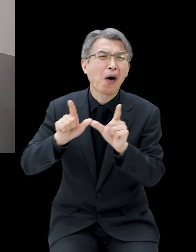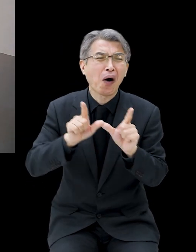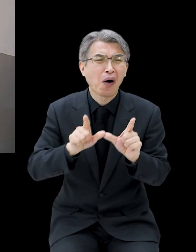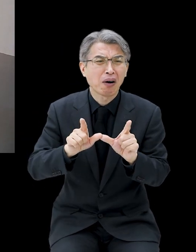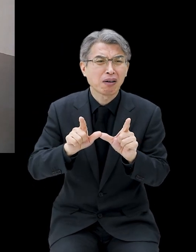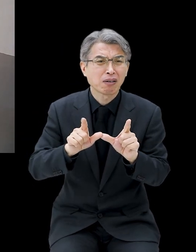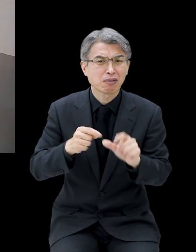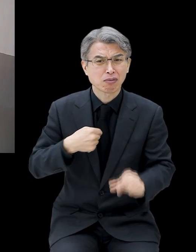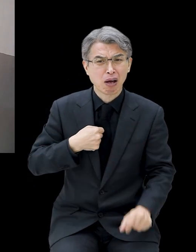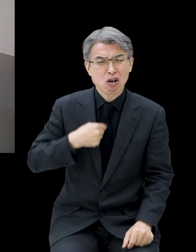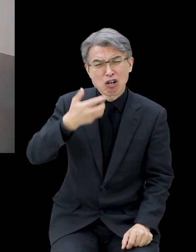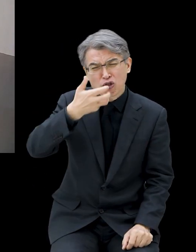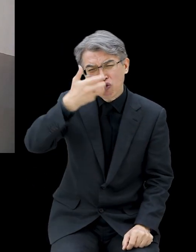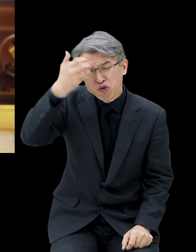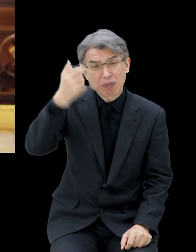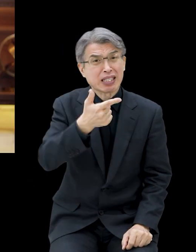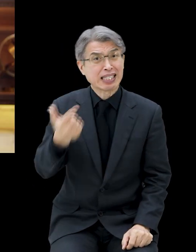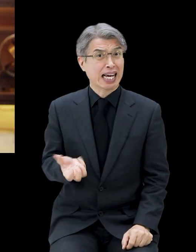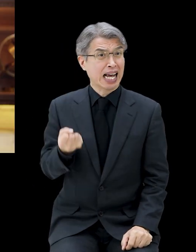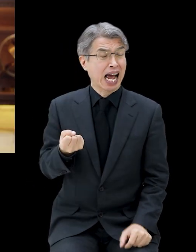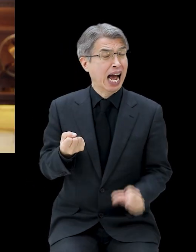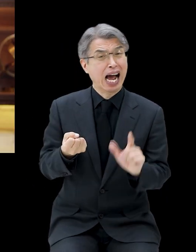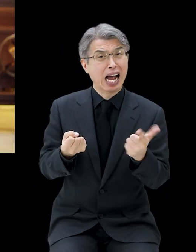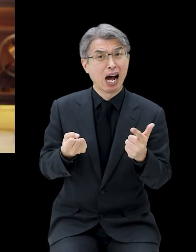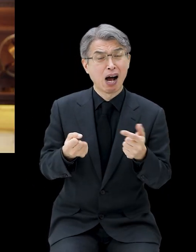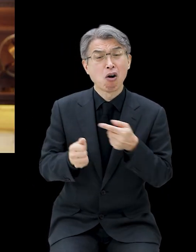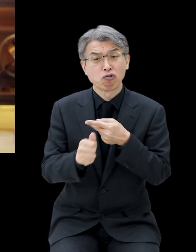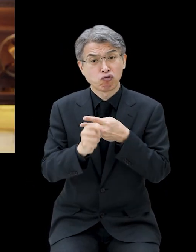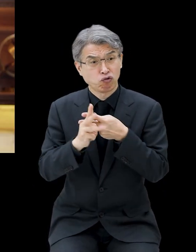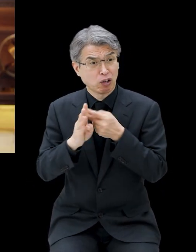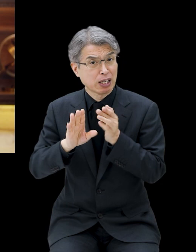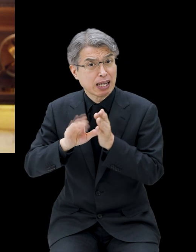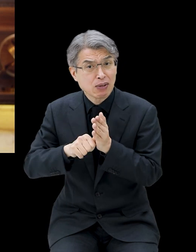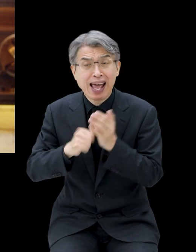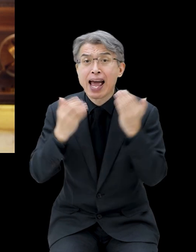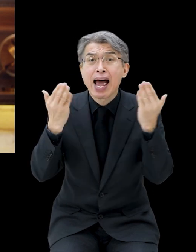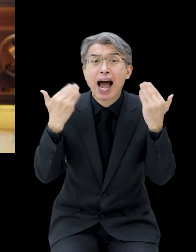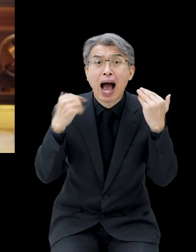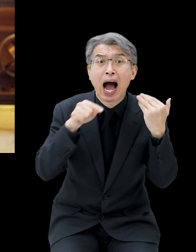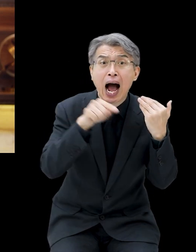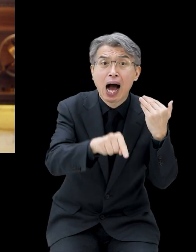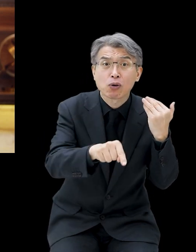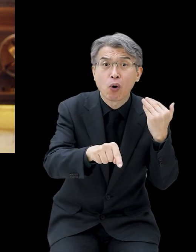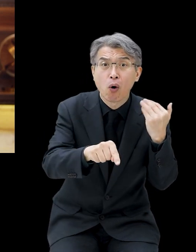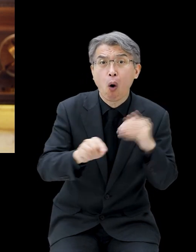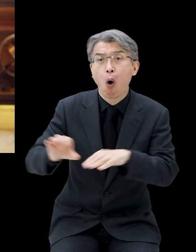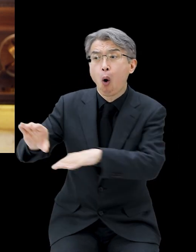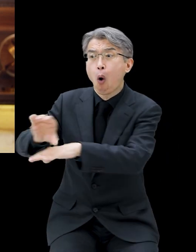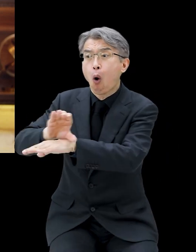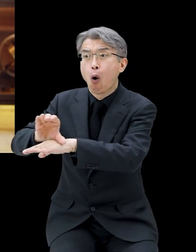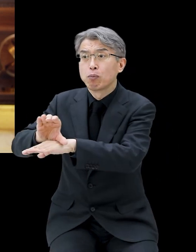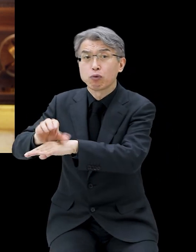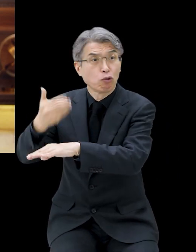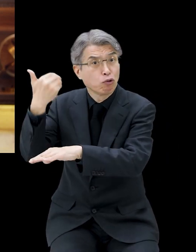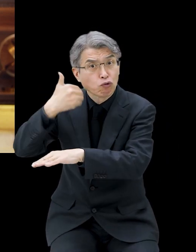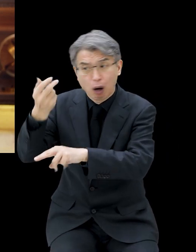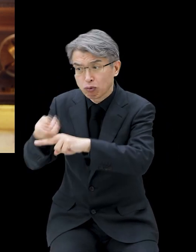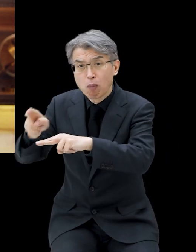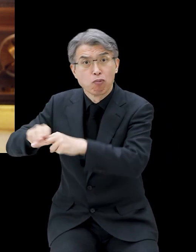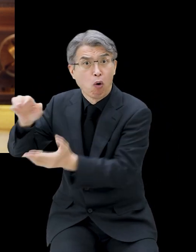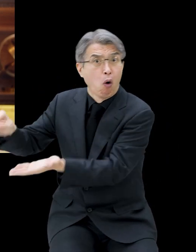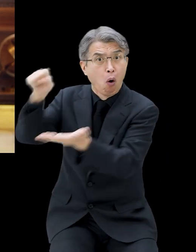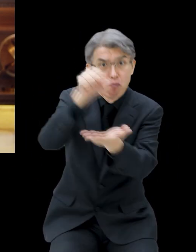큰 꿈을 가진 적은 없었고요. 중학교 때 학교에 컴퓨터를 기증을 했습니다.